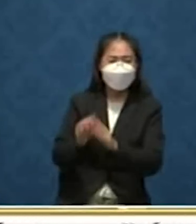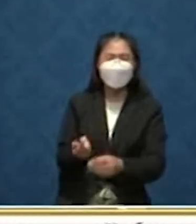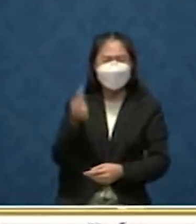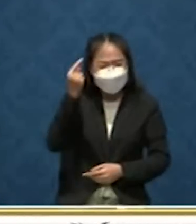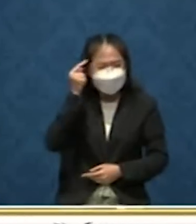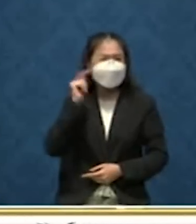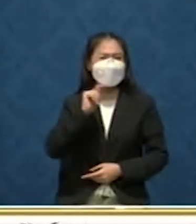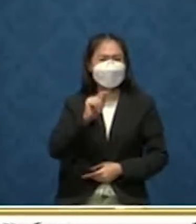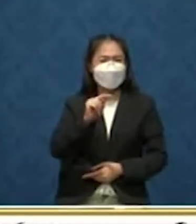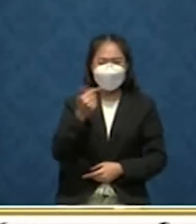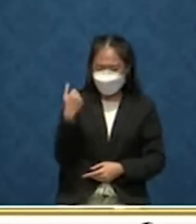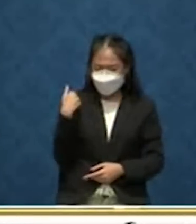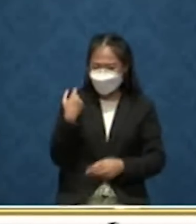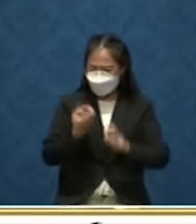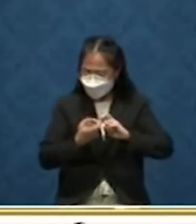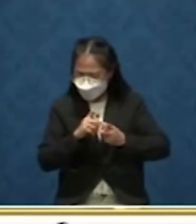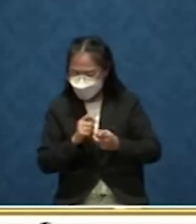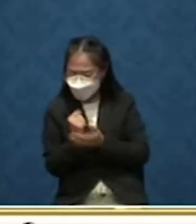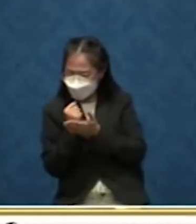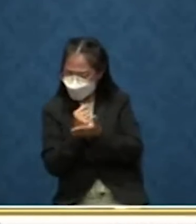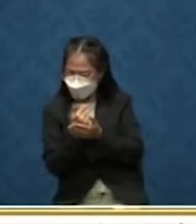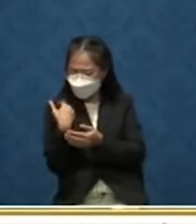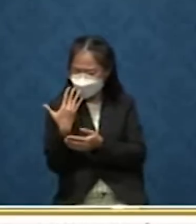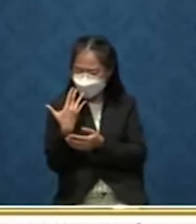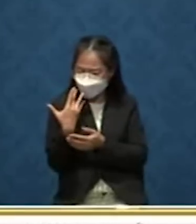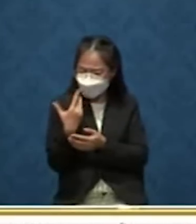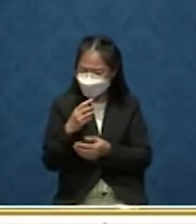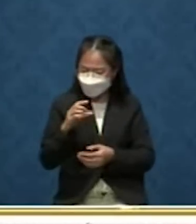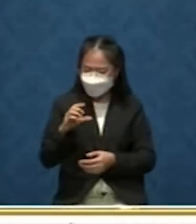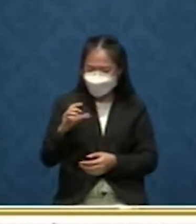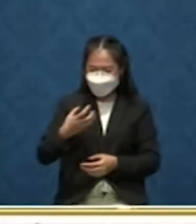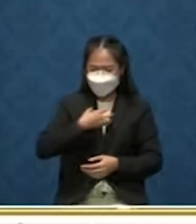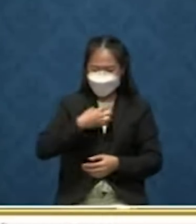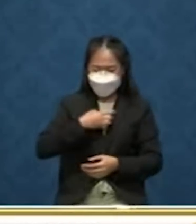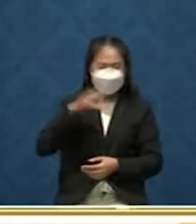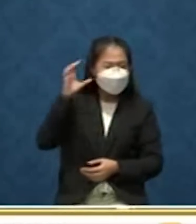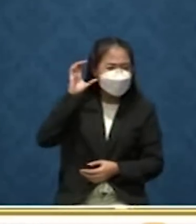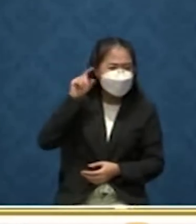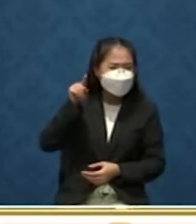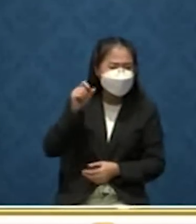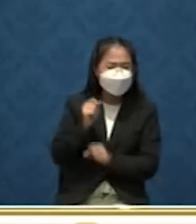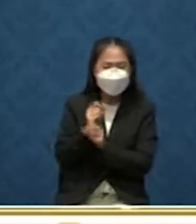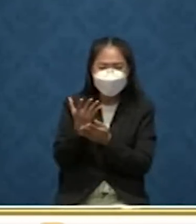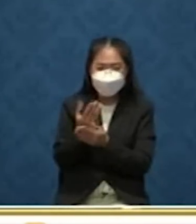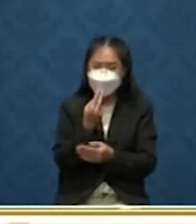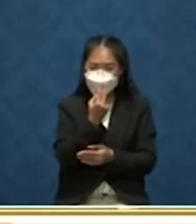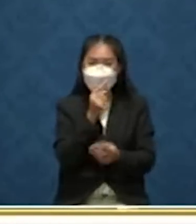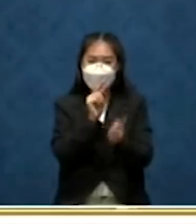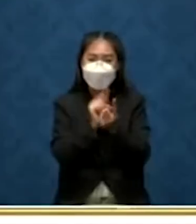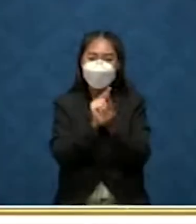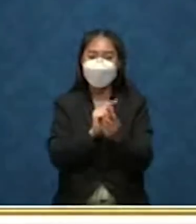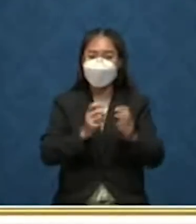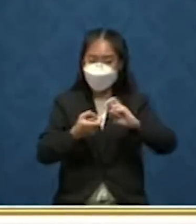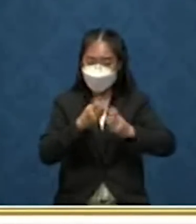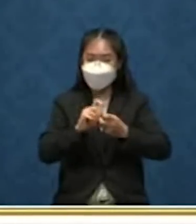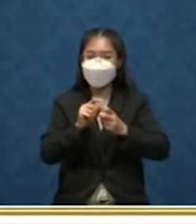นี้จะไม่มีลูกเล่นอะไรให้หนีลอดกไปได้อีกเราเห็นกันมาตงหลายต่อหายครั้งแล้วที่เรื่องพอมนเริ่ม